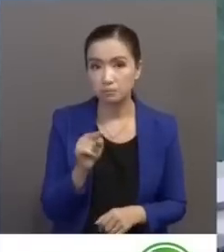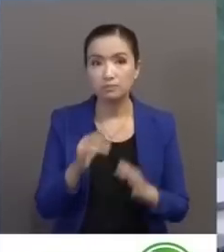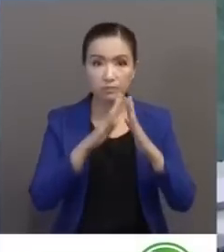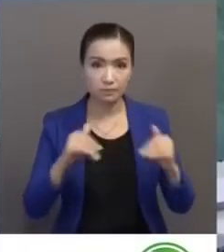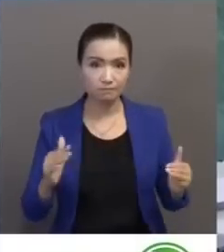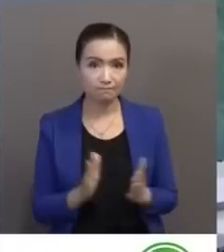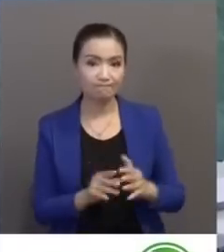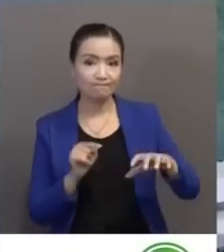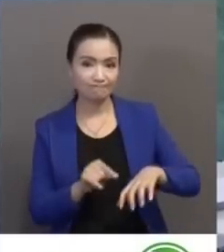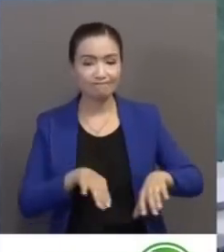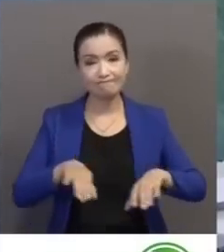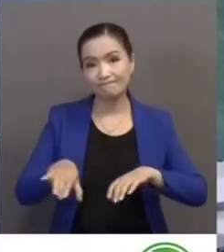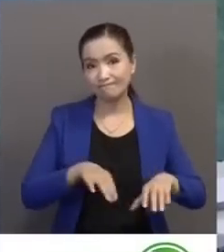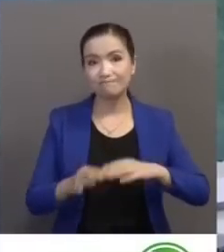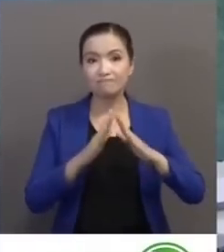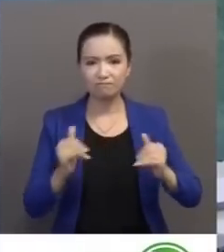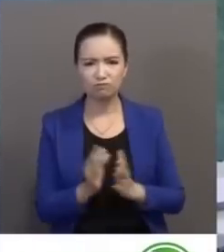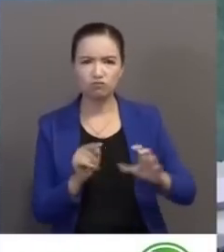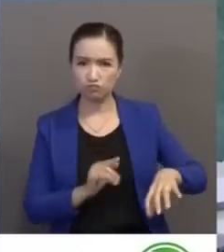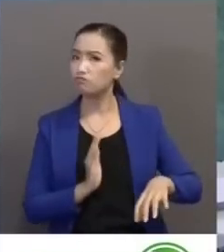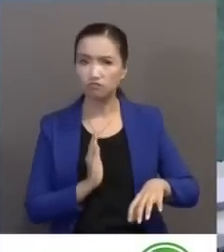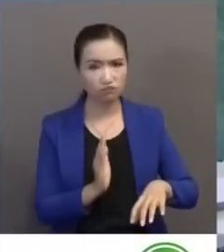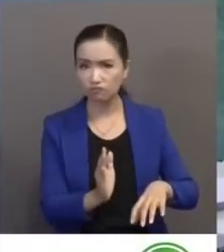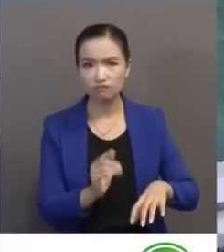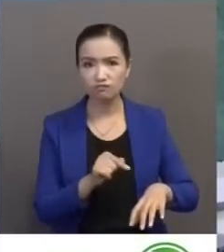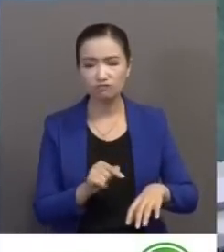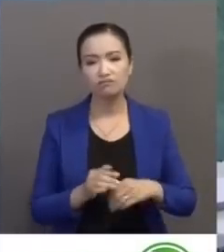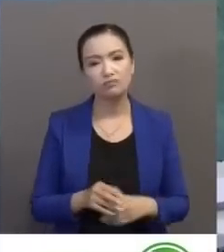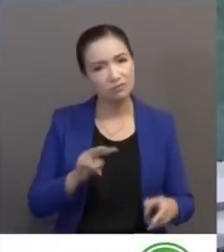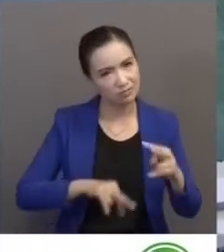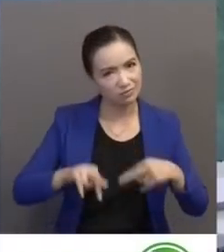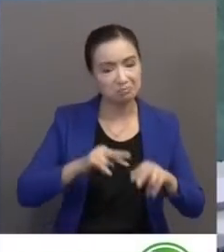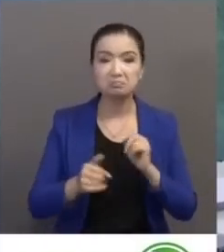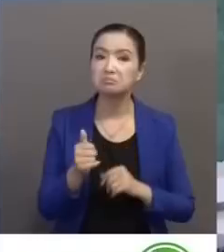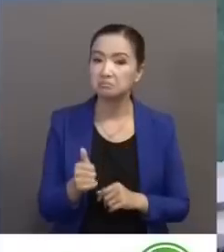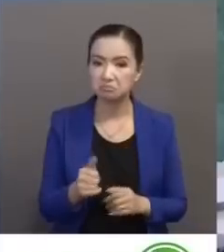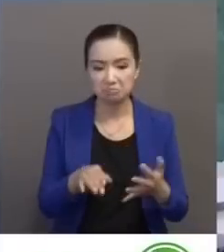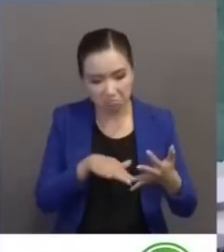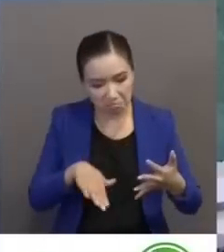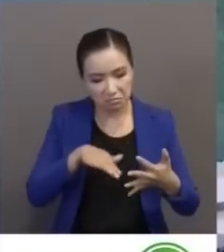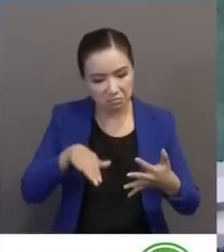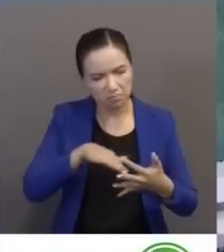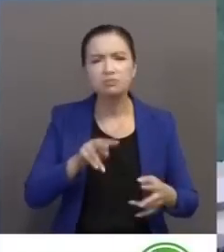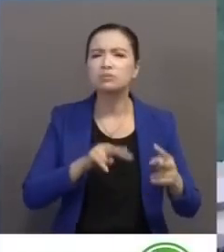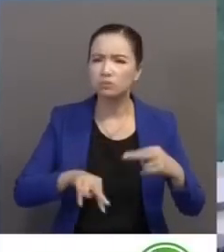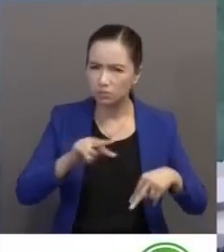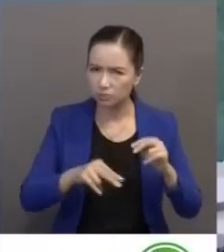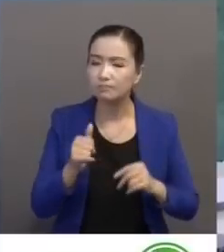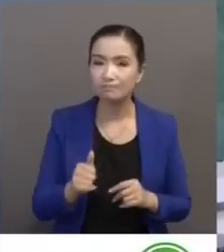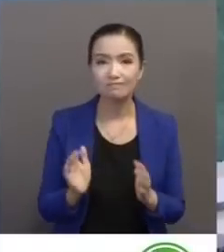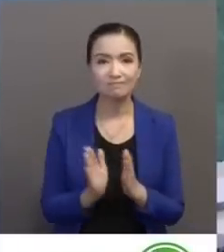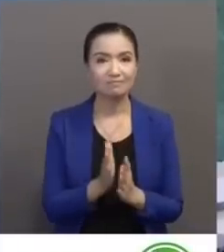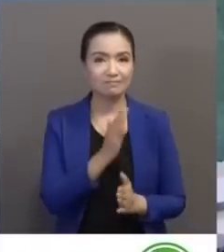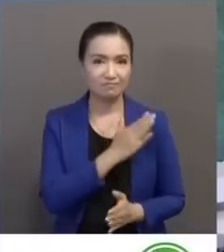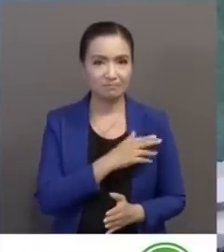วัดนี้เขามีการบริหารจัดการวัดที่ตรงไปตรงมาเรียกว่าตรวจสอบได้ในทุกขั้นในทุกตอนนะคะโดยพระพยอม